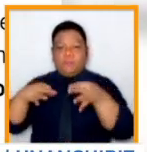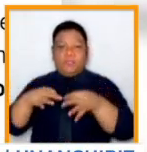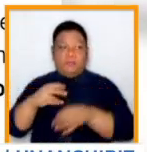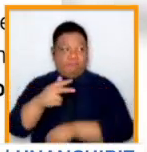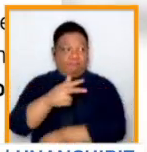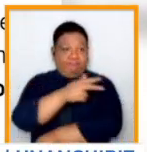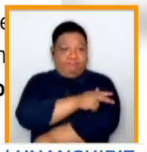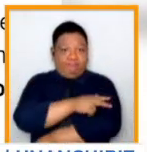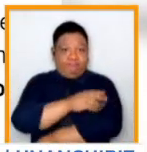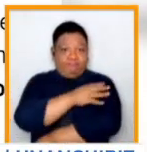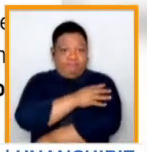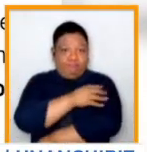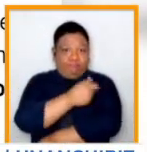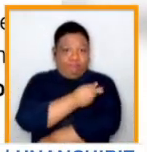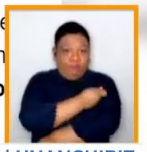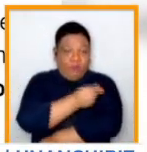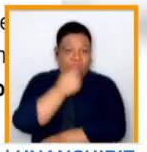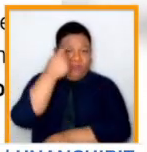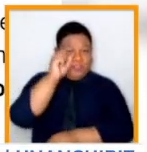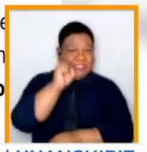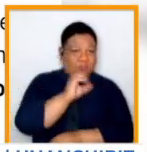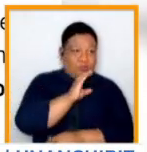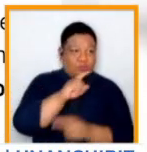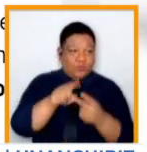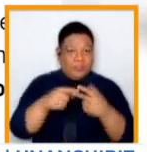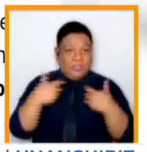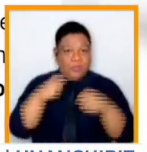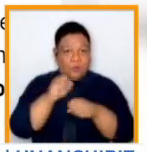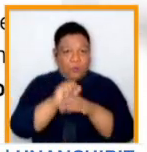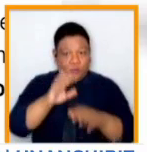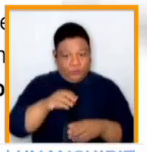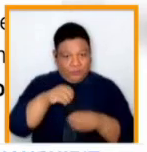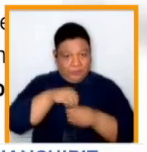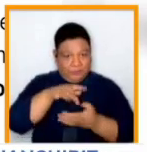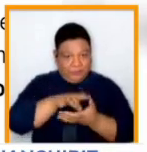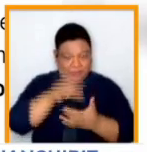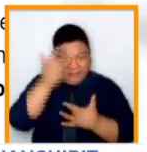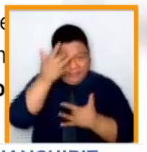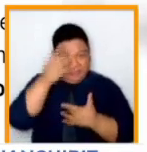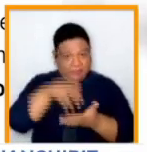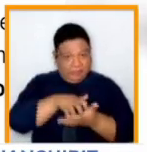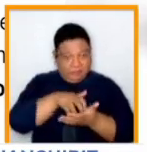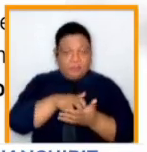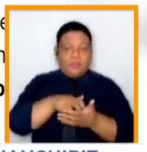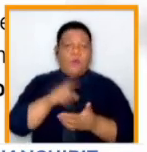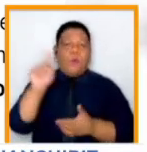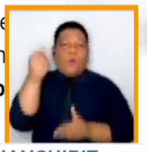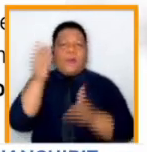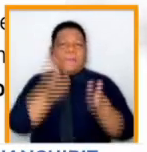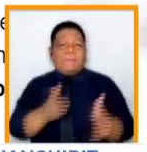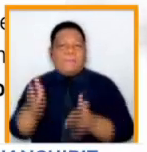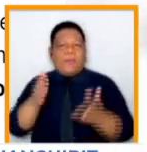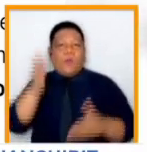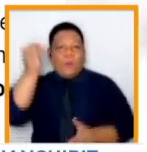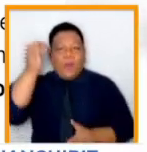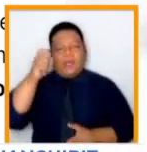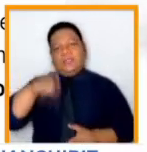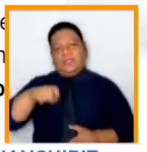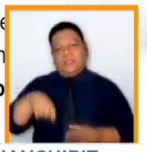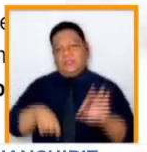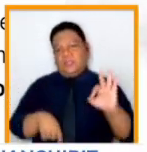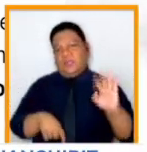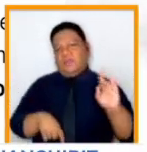mga senior at healthcare workers. Kailangan pa kasi ng emergency use authorization mula sa FDA. Ang lumabas raw noon